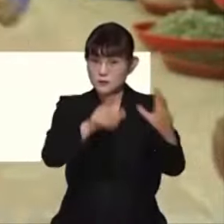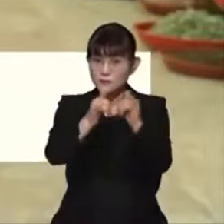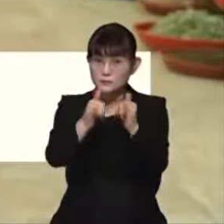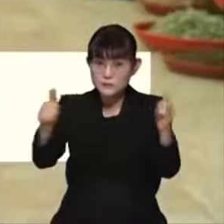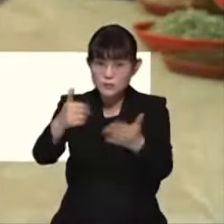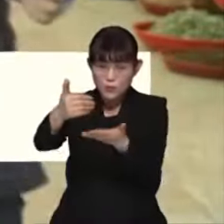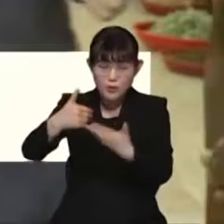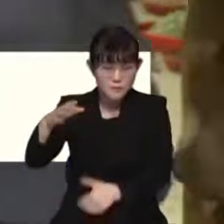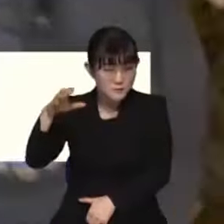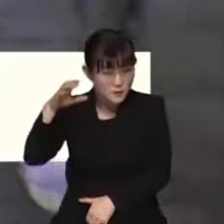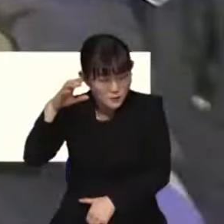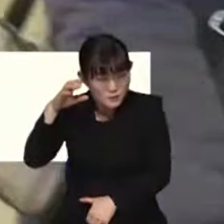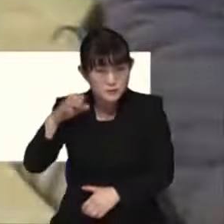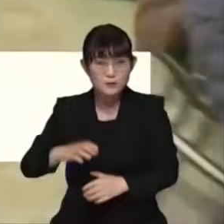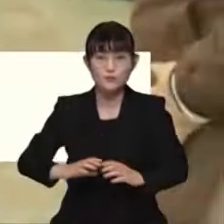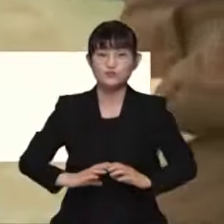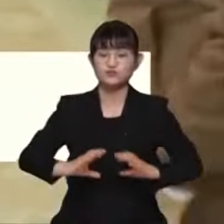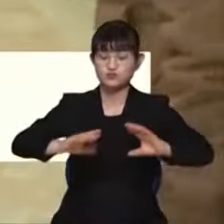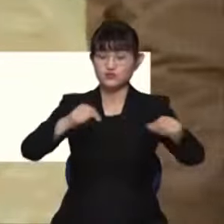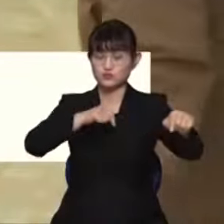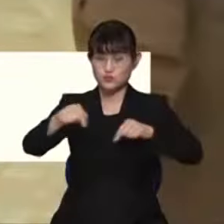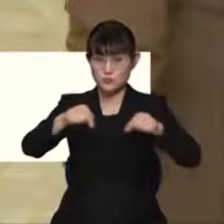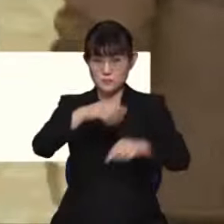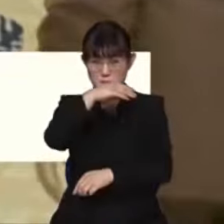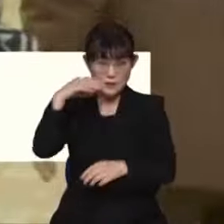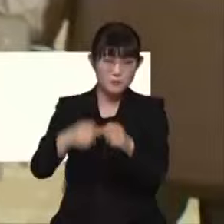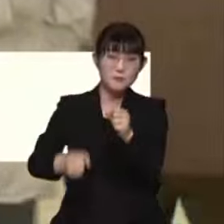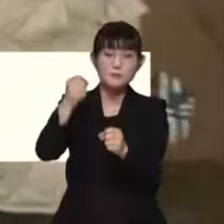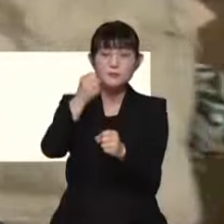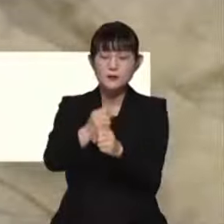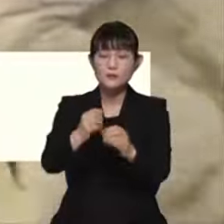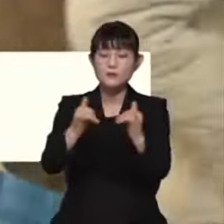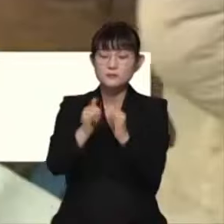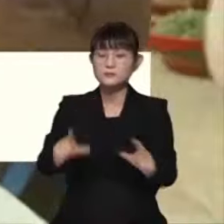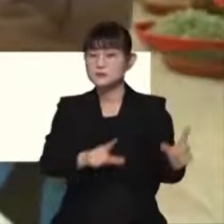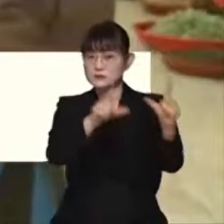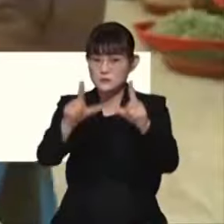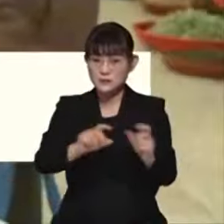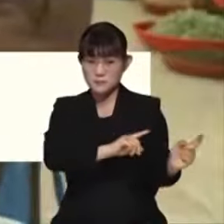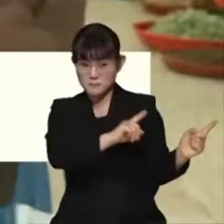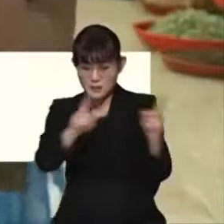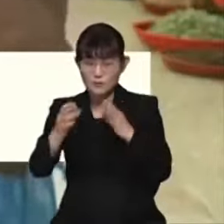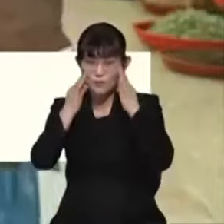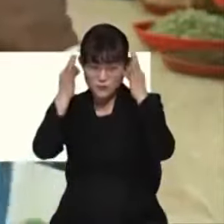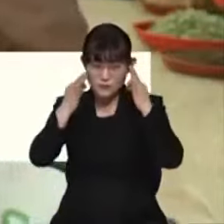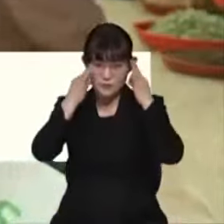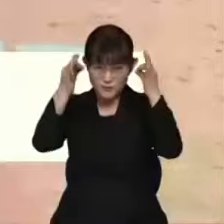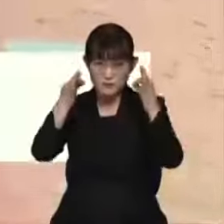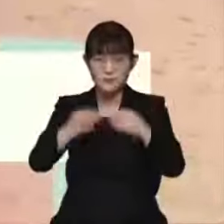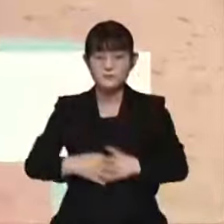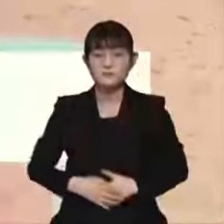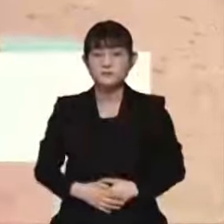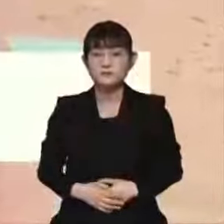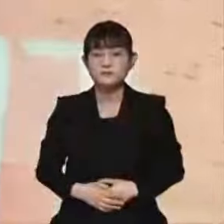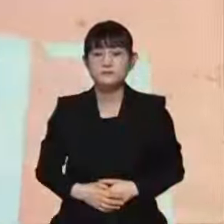여망을 받아들여서 제대로 국정 바로잡고 민생 살리는 데 최선을